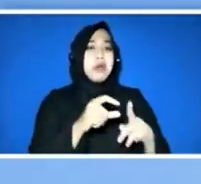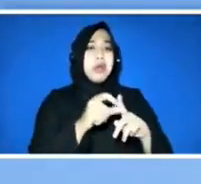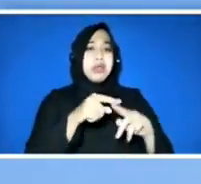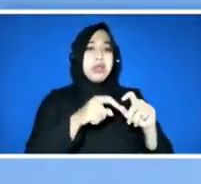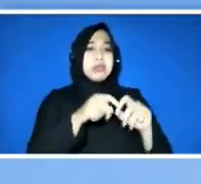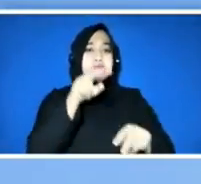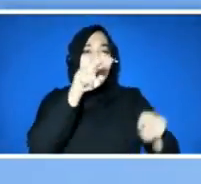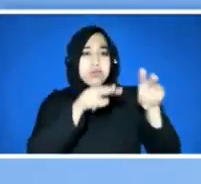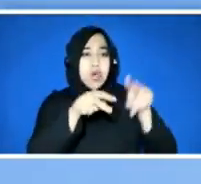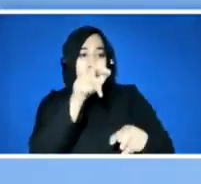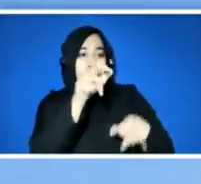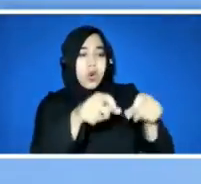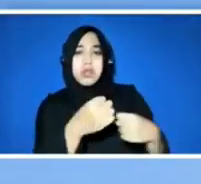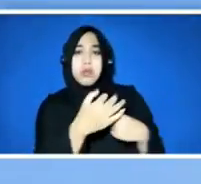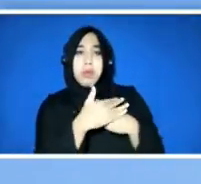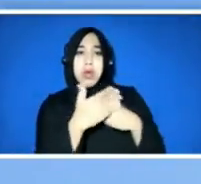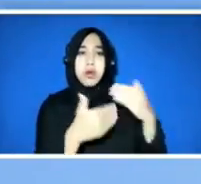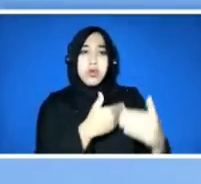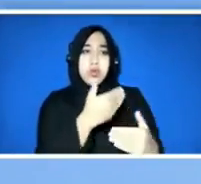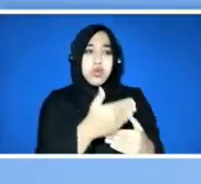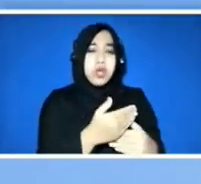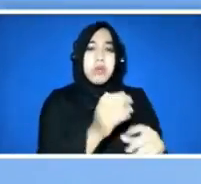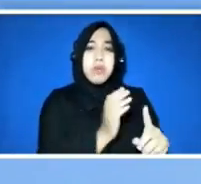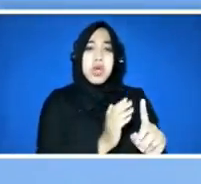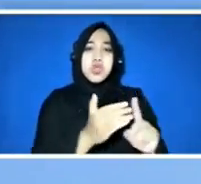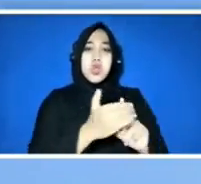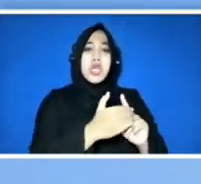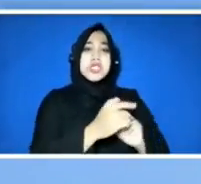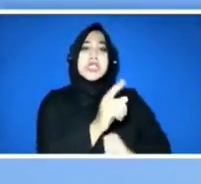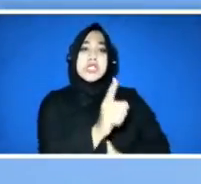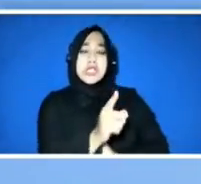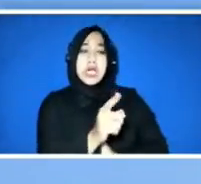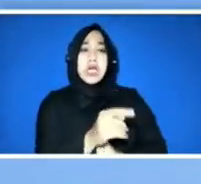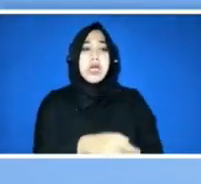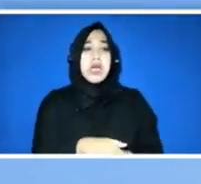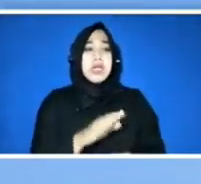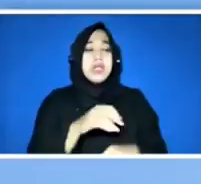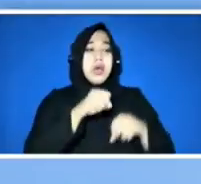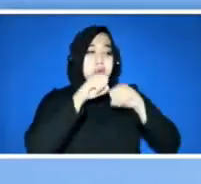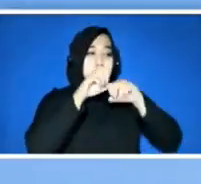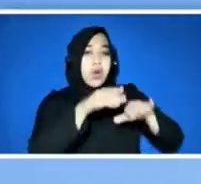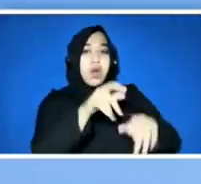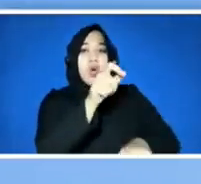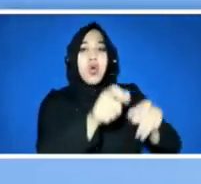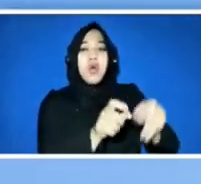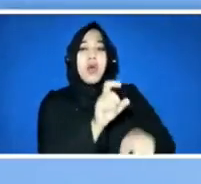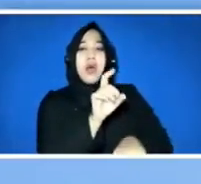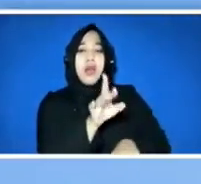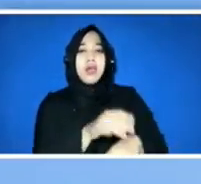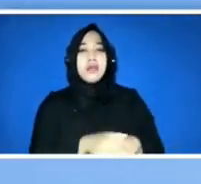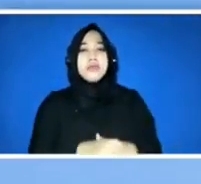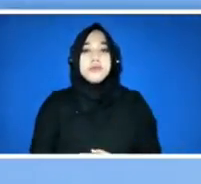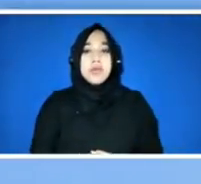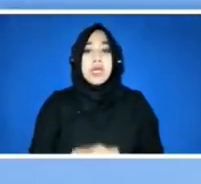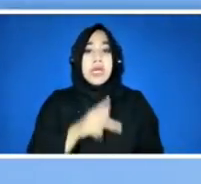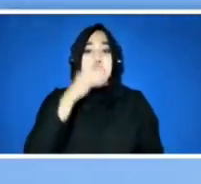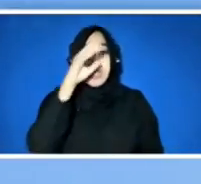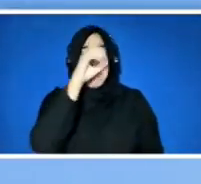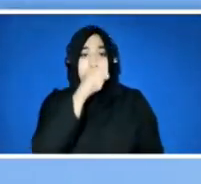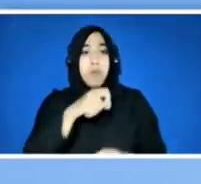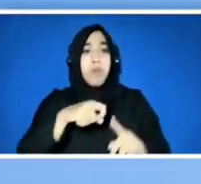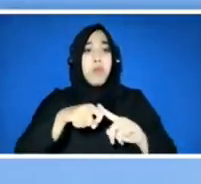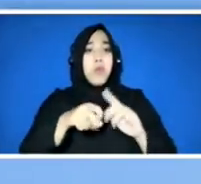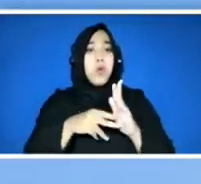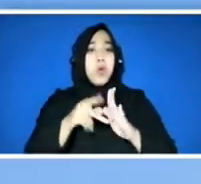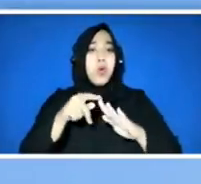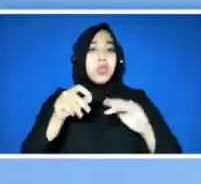yang kemungkinan terpapar lalu kemudian mengisolasi dia sehingga dia tidak menular ke orang lain. Nah, kita tahu kontak tracing itu